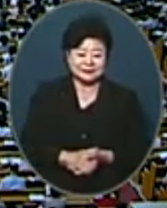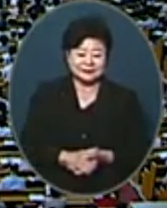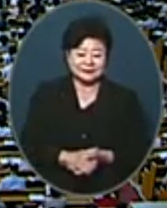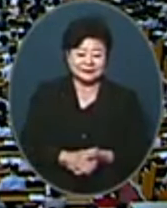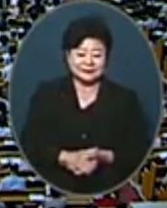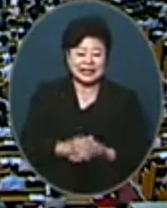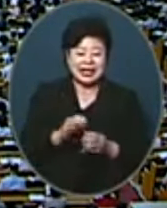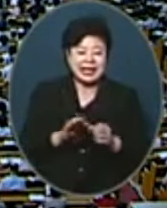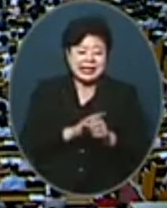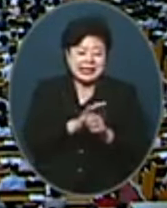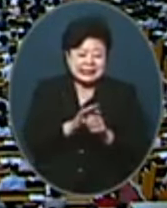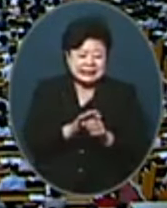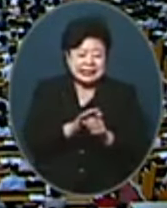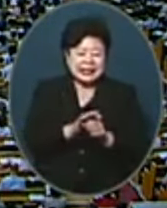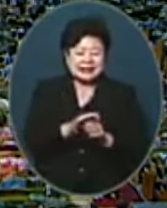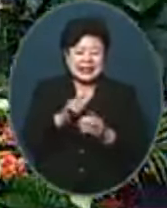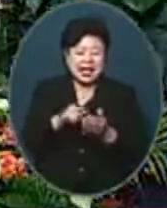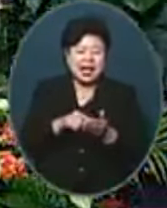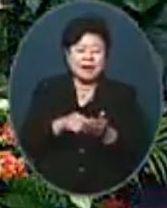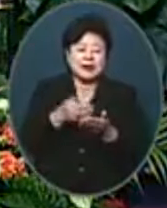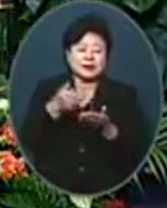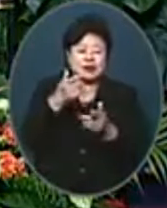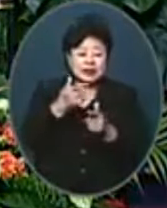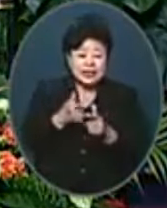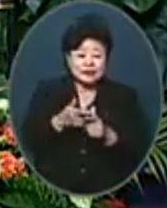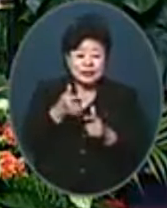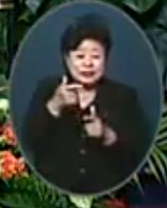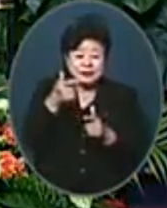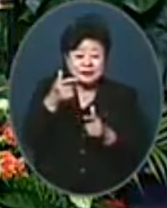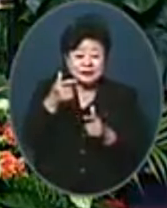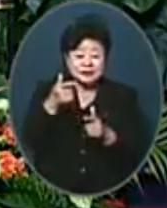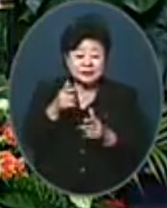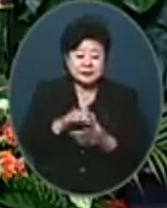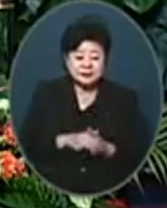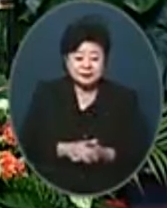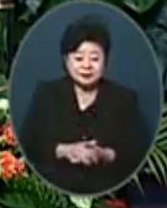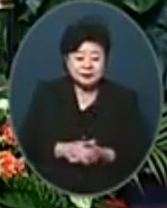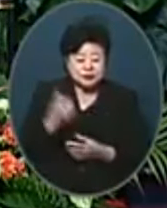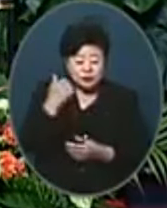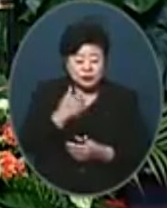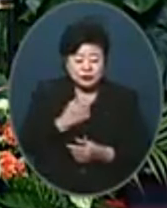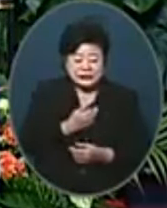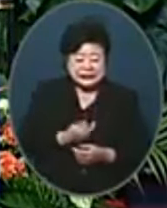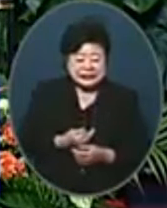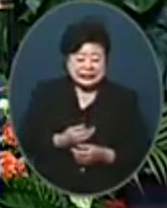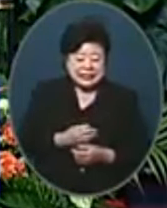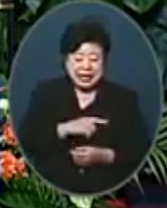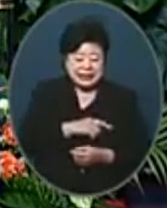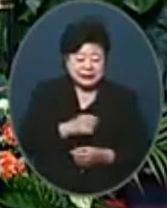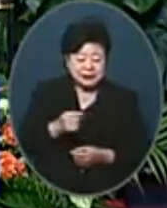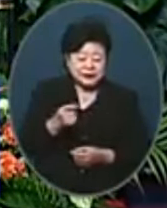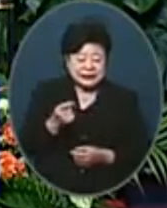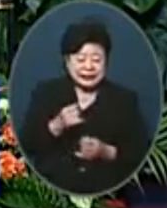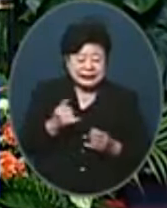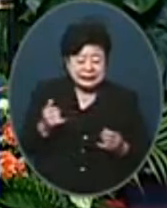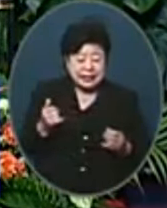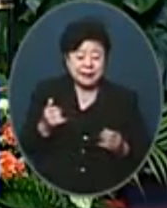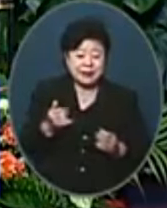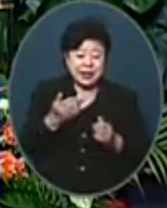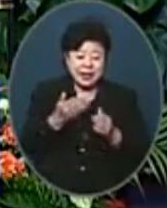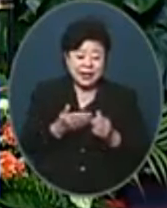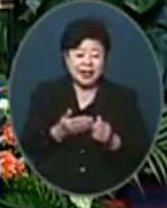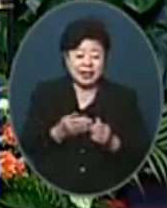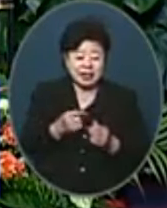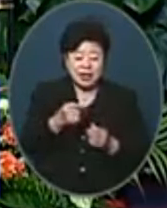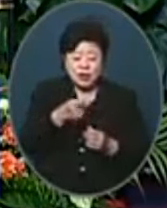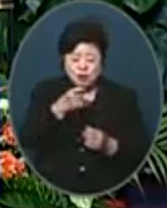이런 사랑을 갚아주시는 것입니다. 예수님께서는 누구든지 제자의 이름으로 이 작은 자 중 하나에게